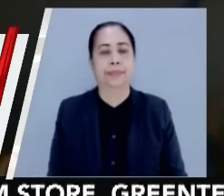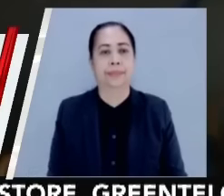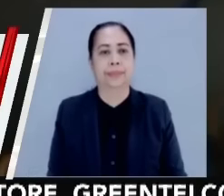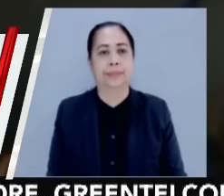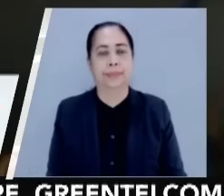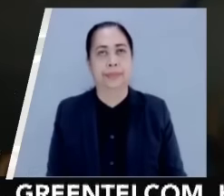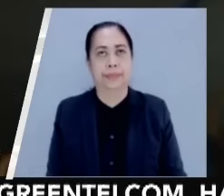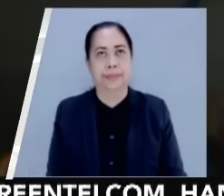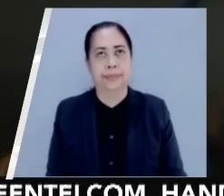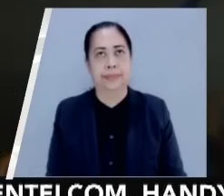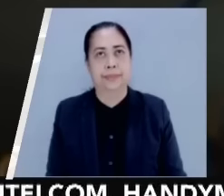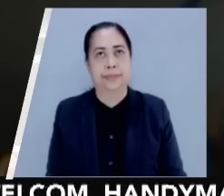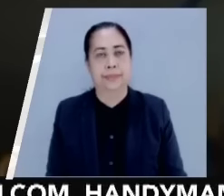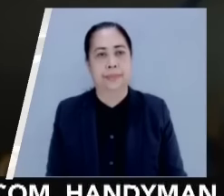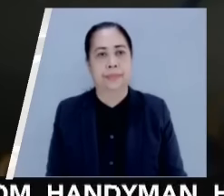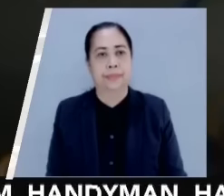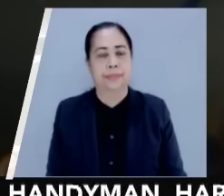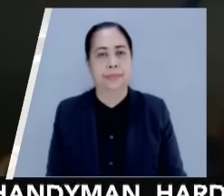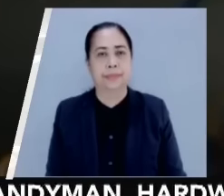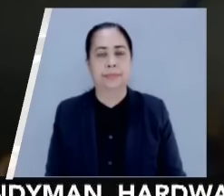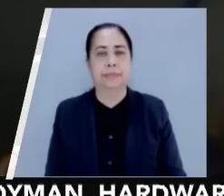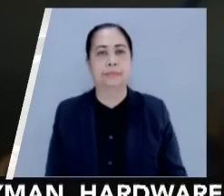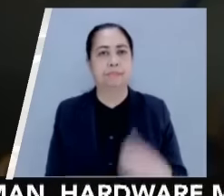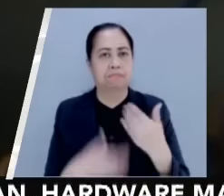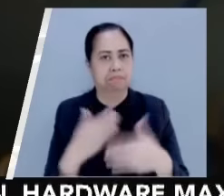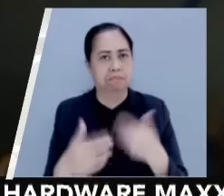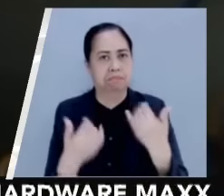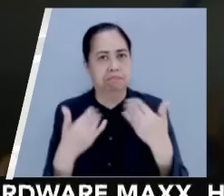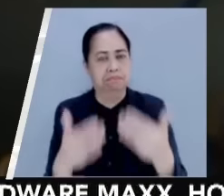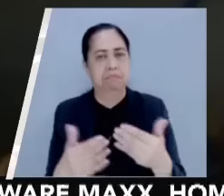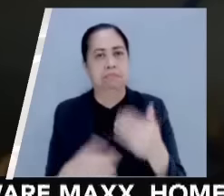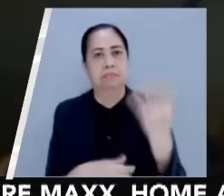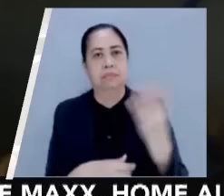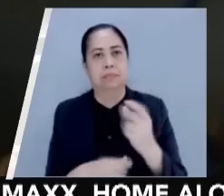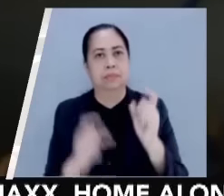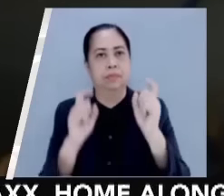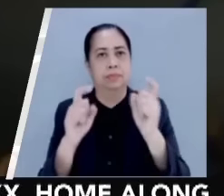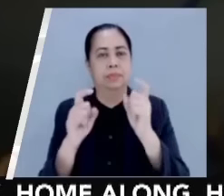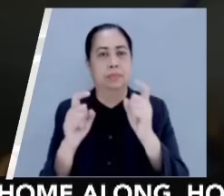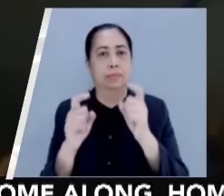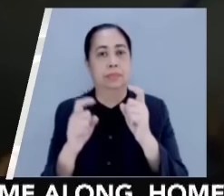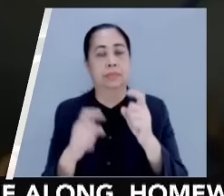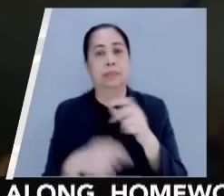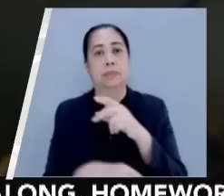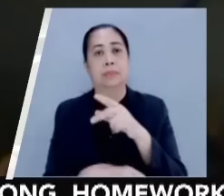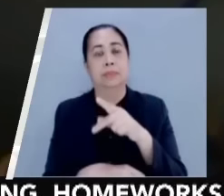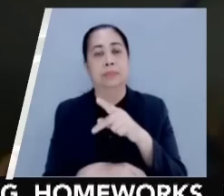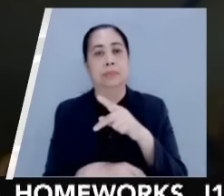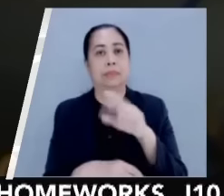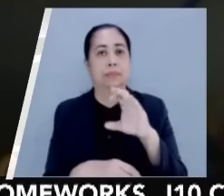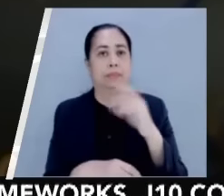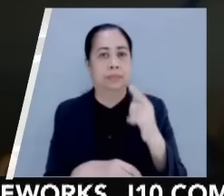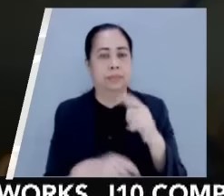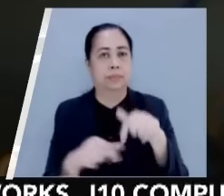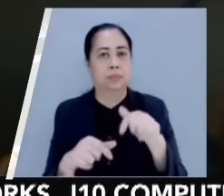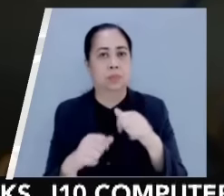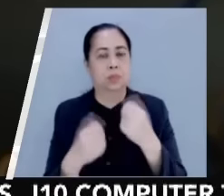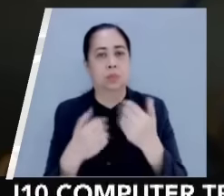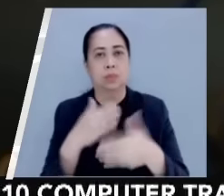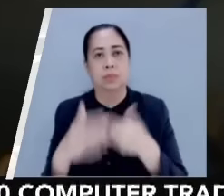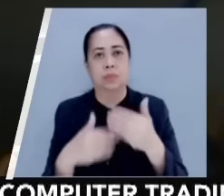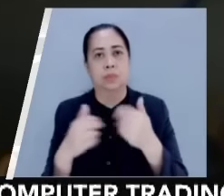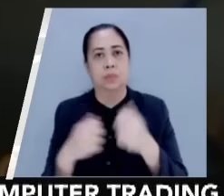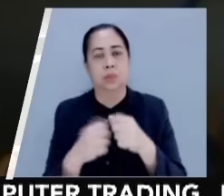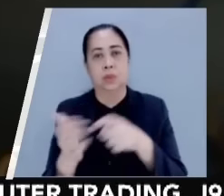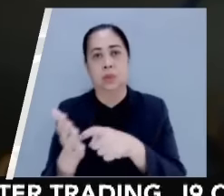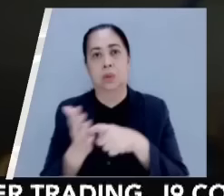Emil, hindi man naging sagabal sa operasyon ng Batangas Port, ay minamadali na ng Philippine Coast Guard dito sa Batangas ang pagproseso sa mga requirements